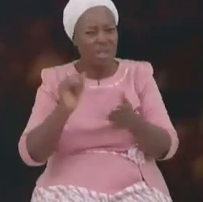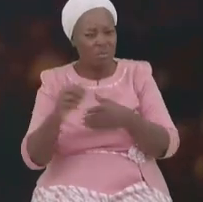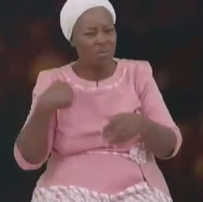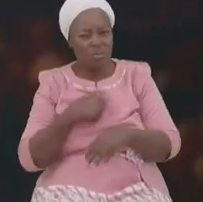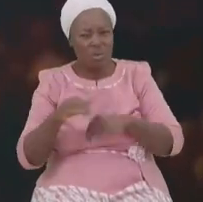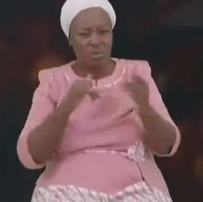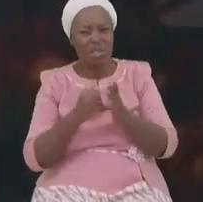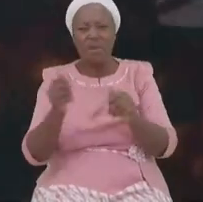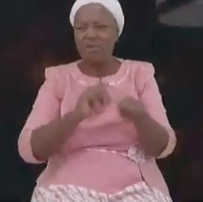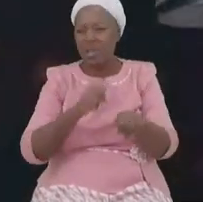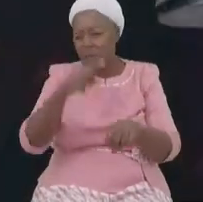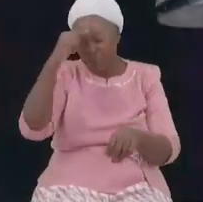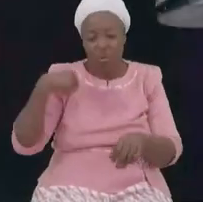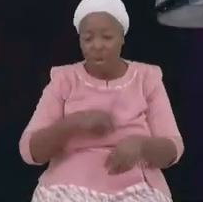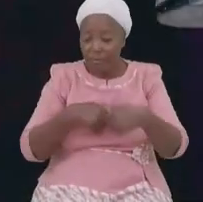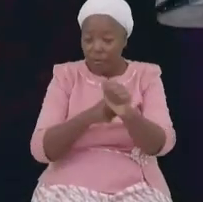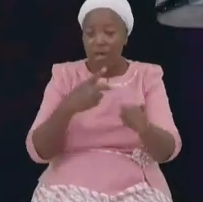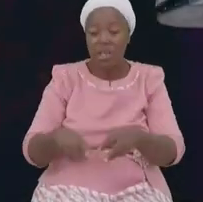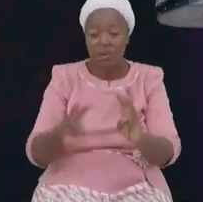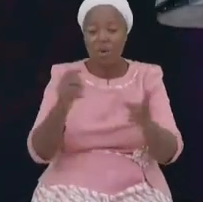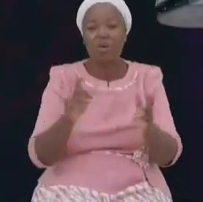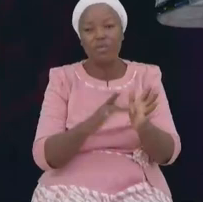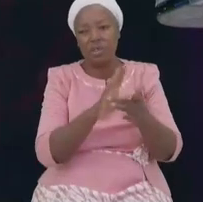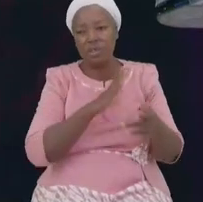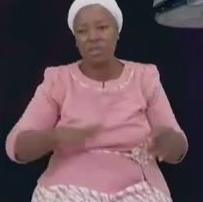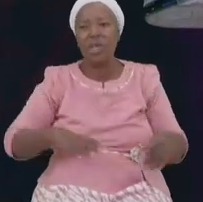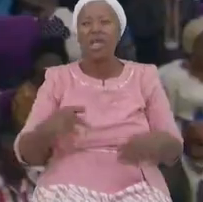modèle de Jésus. Le Seigneur le fera pour toi.